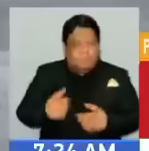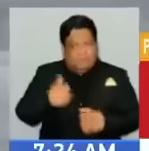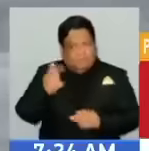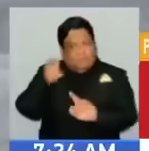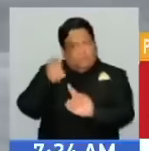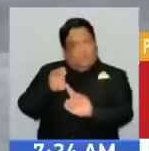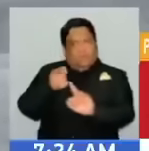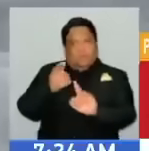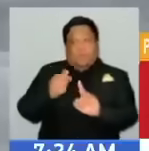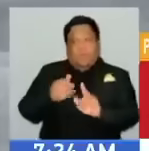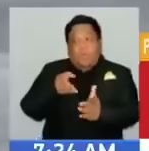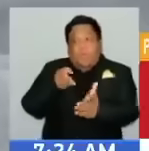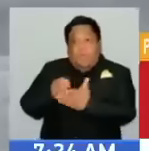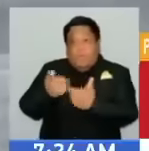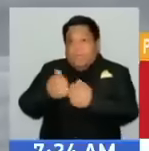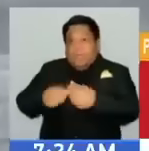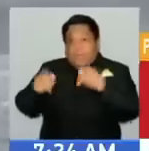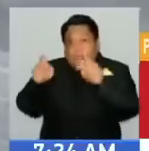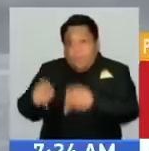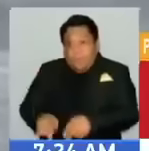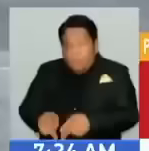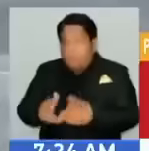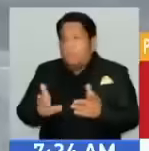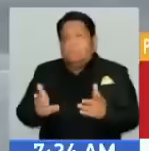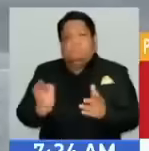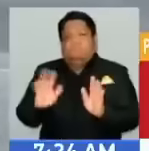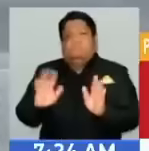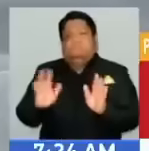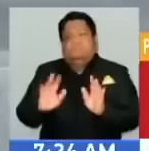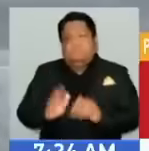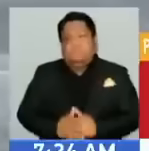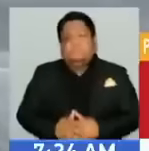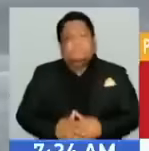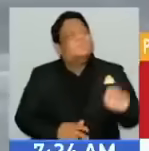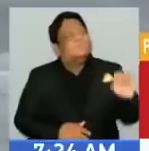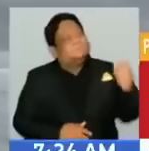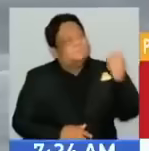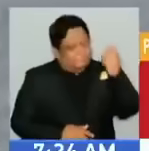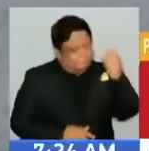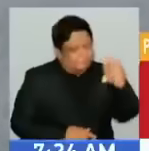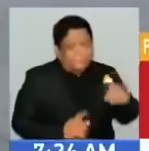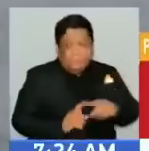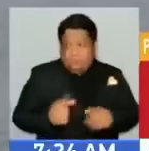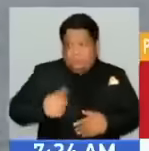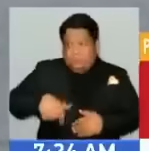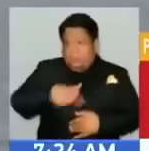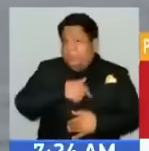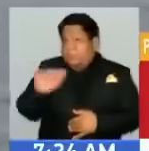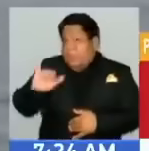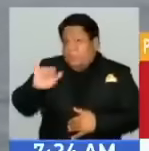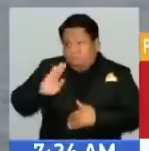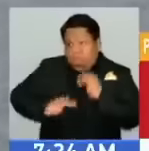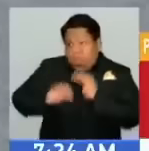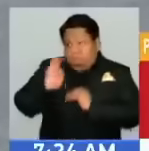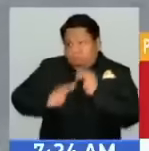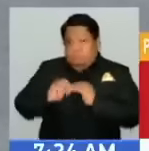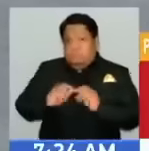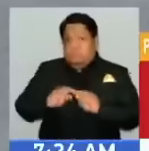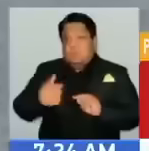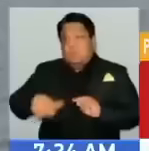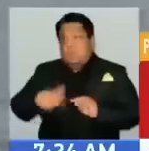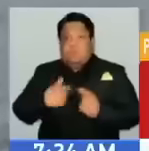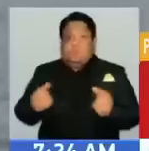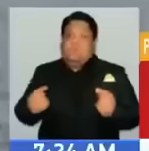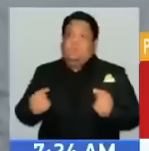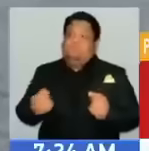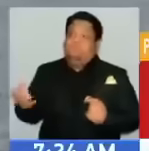personal. Opo, ano, opo. Yan. Oo. Pero kami, developer din kami, hindi kami nagre-reclaim. Okay. Madali namang